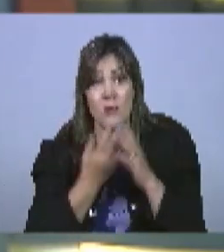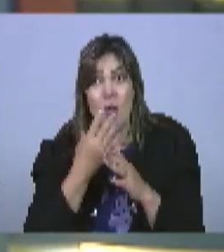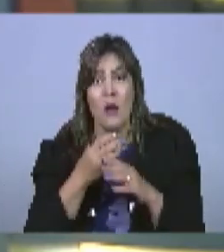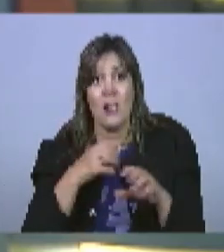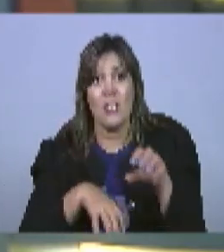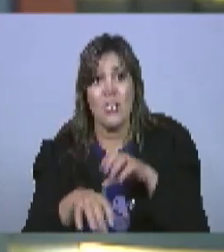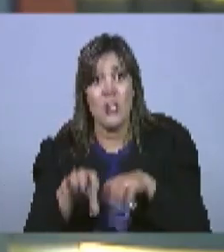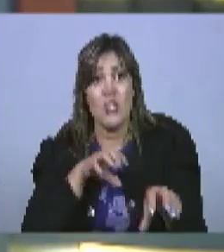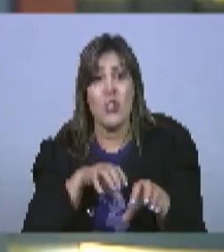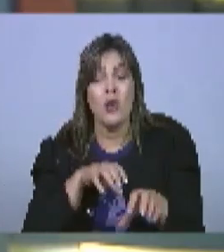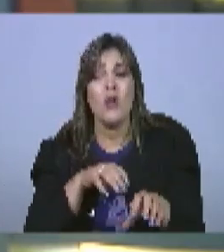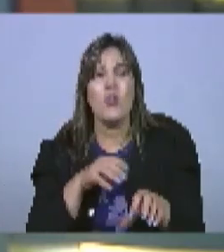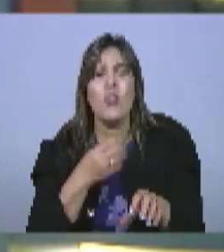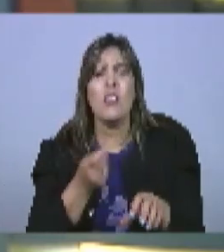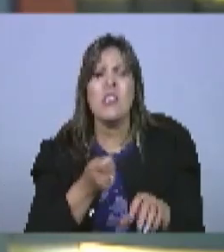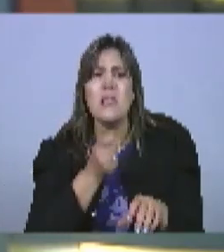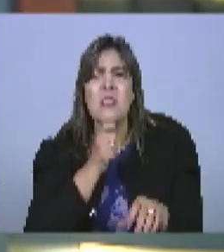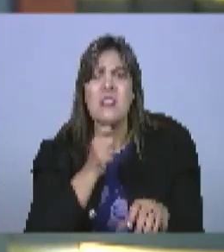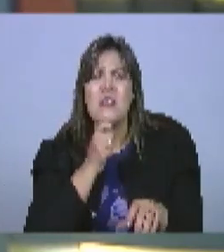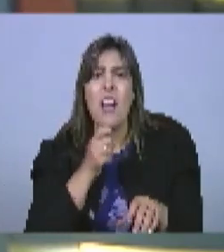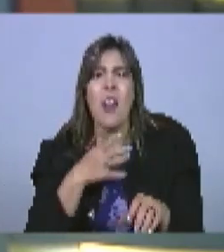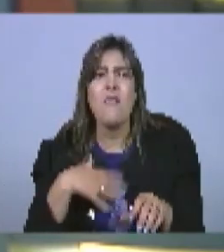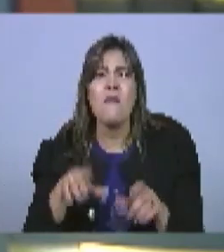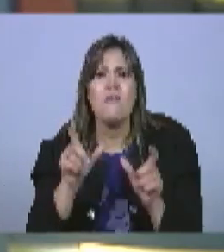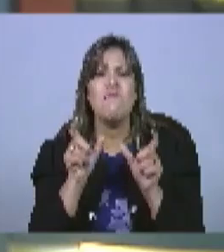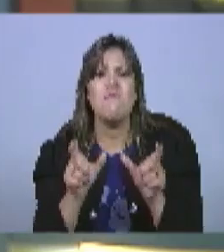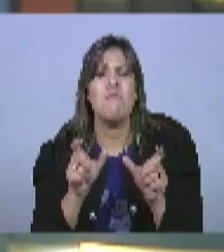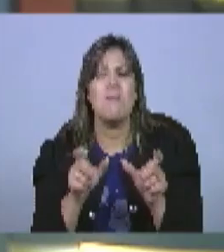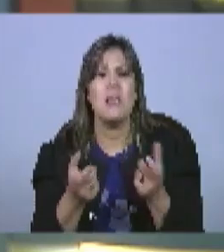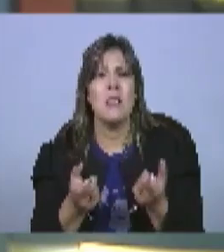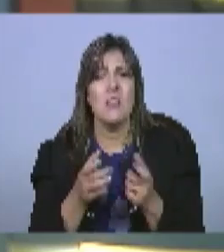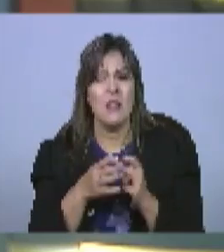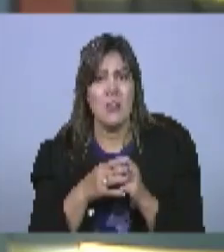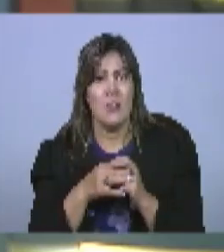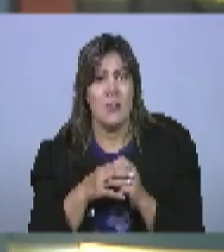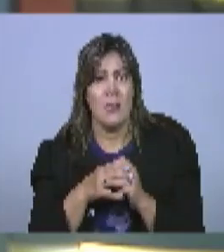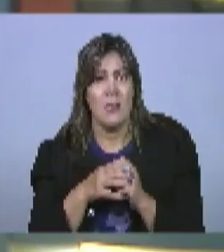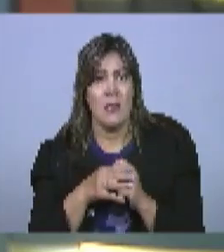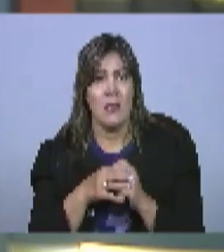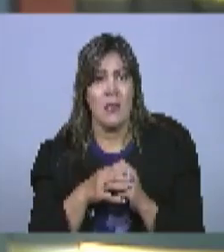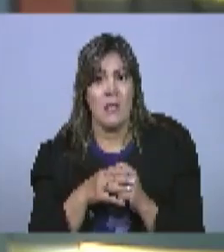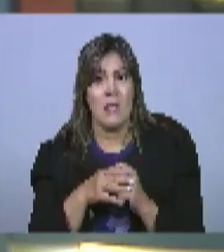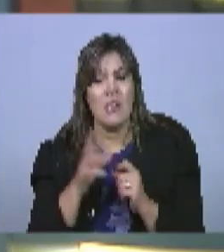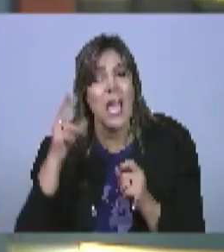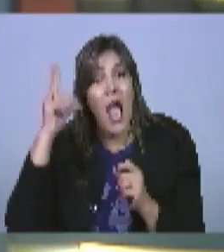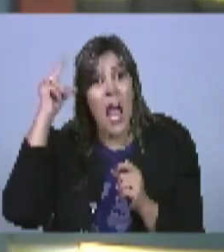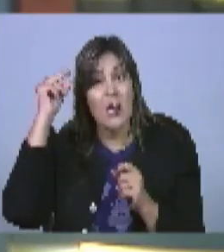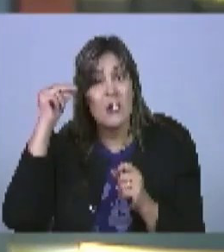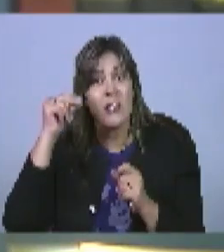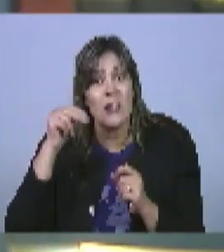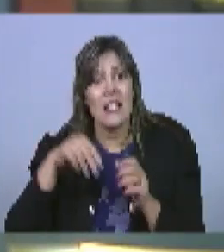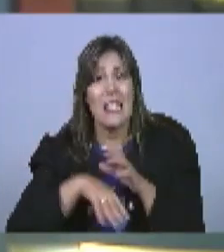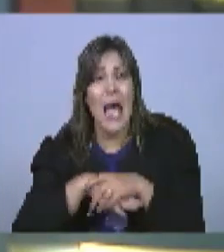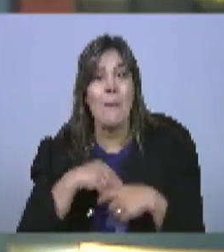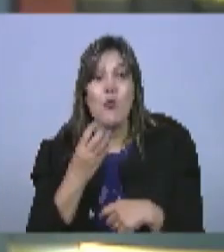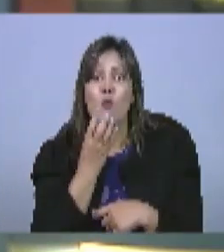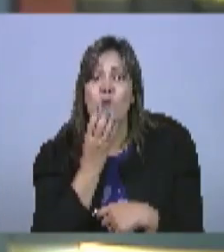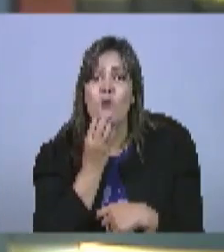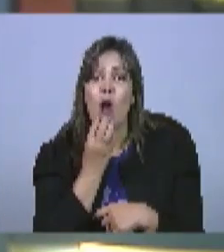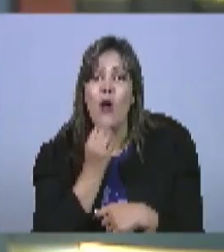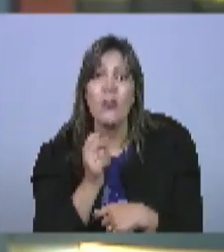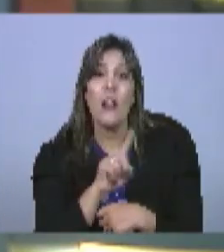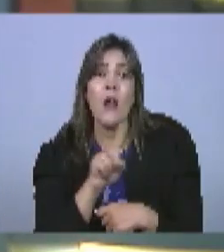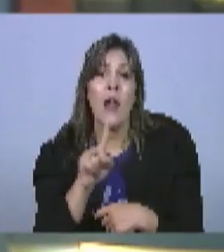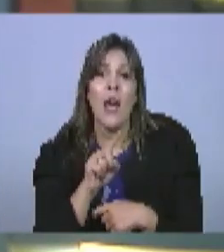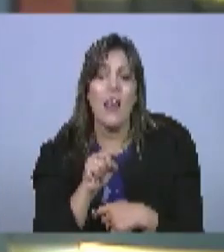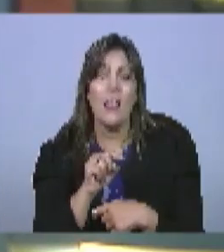الضعيف في هذه المعادله الامنيه يعني لم تفعل اسرائيل ذلك في قطر